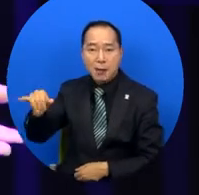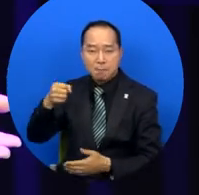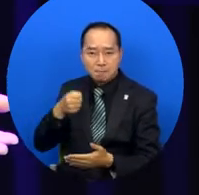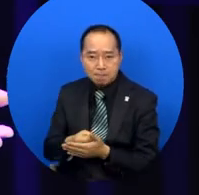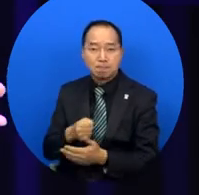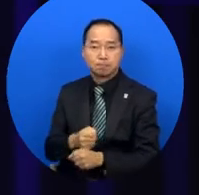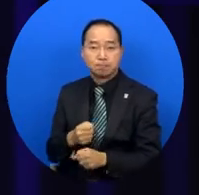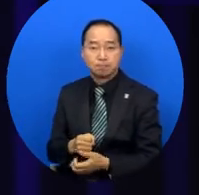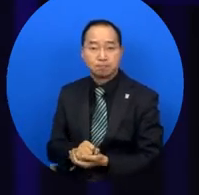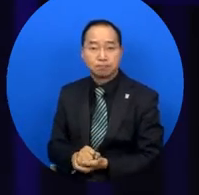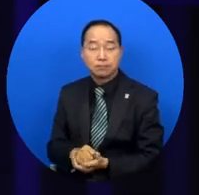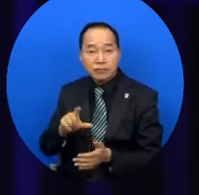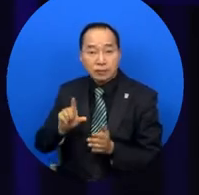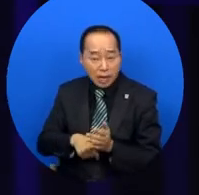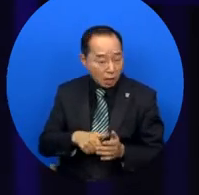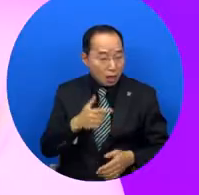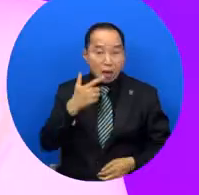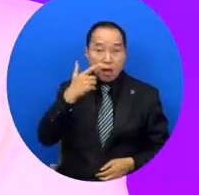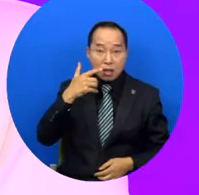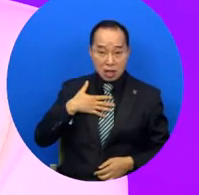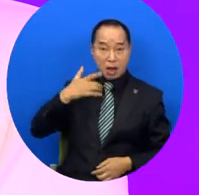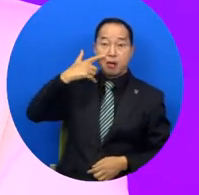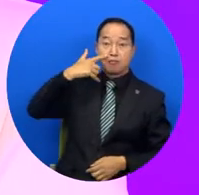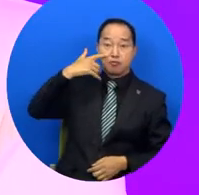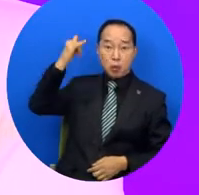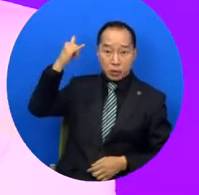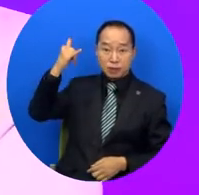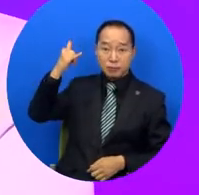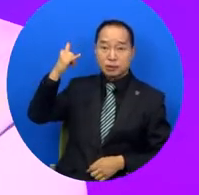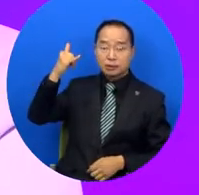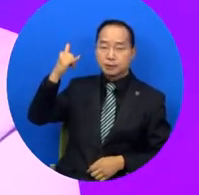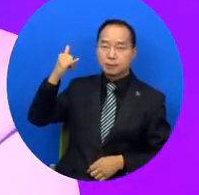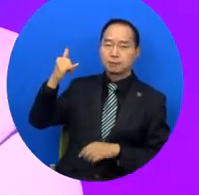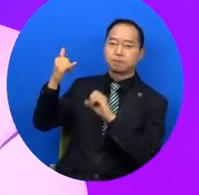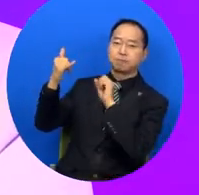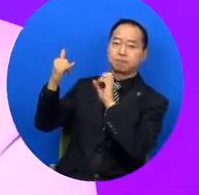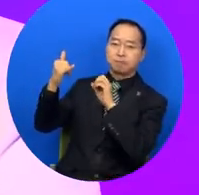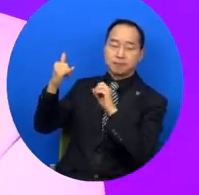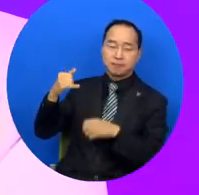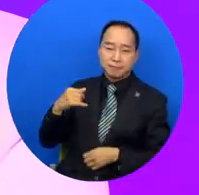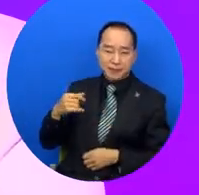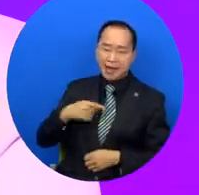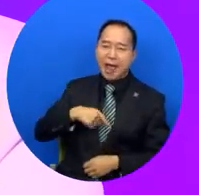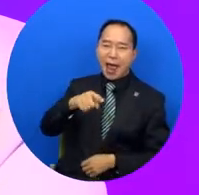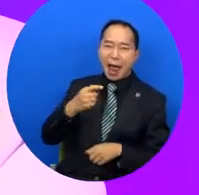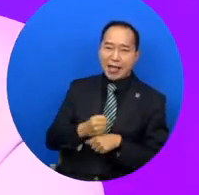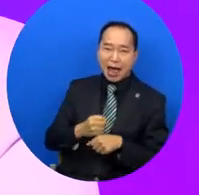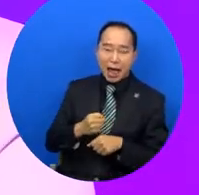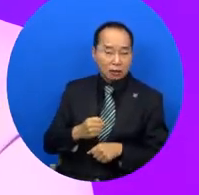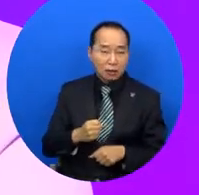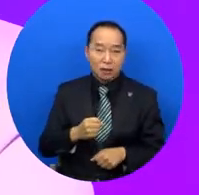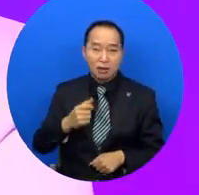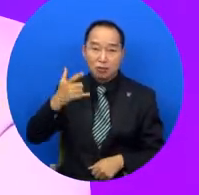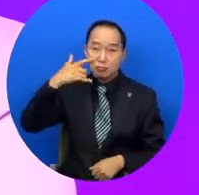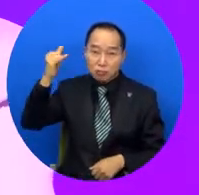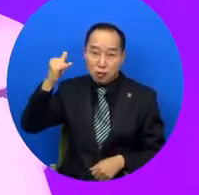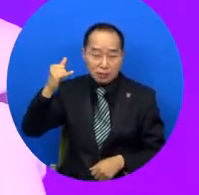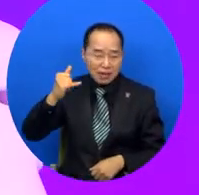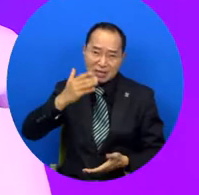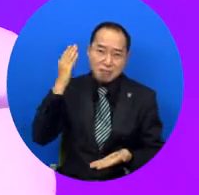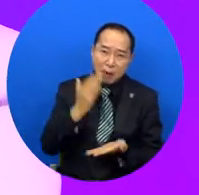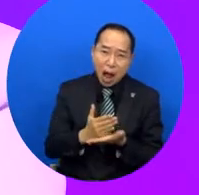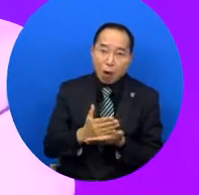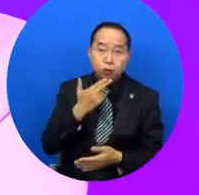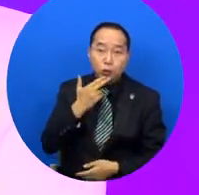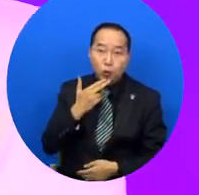황당한 상황이었어요. 근데 다행히 우리 부모님도 늘 그랬다시피 내가 좀 엉뚱한 거 도전한다는 걸 말리지